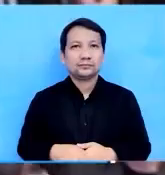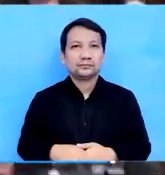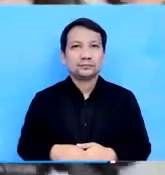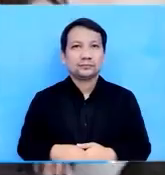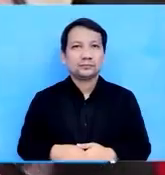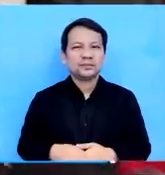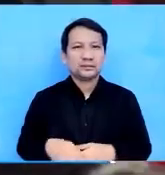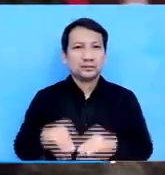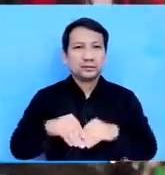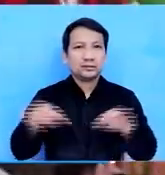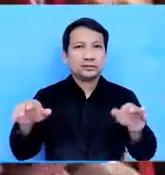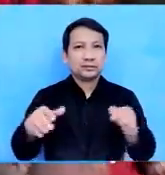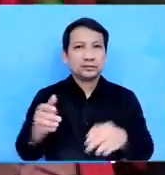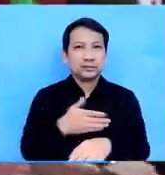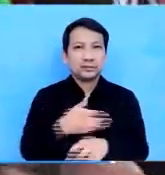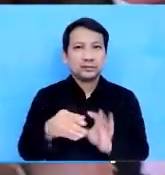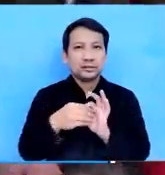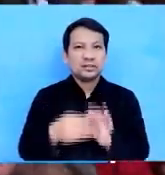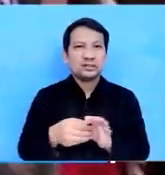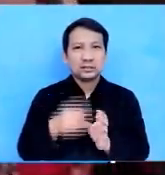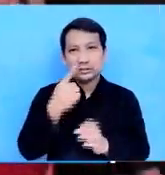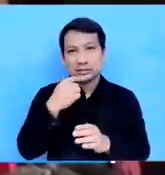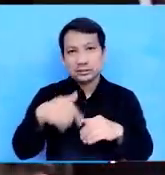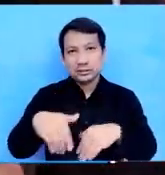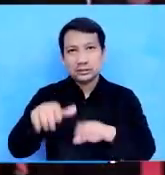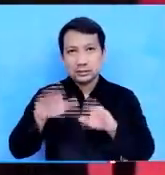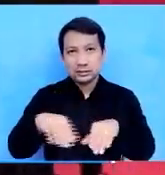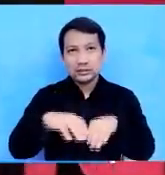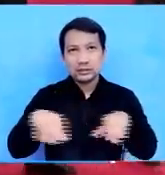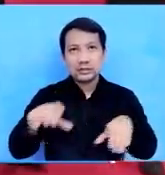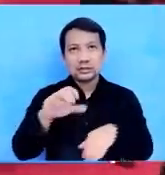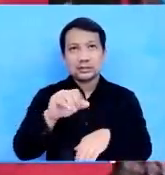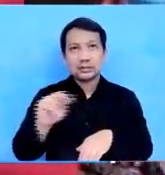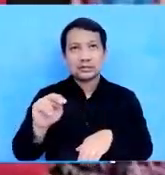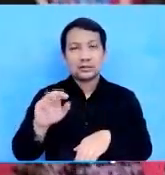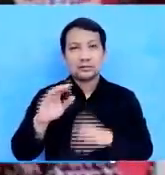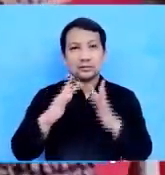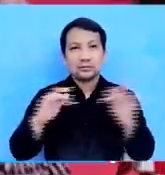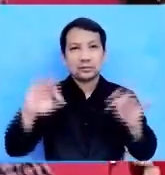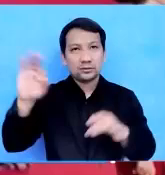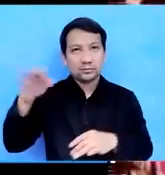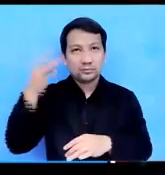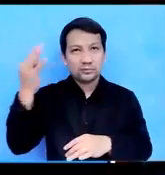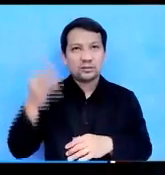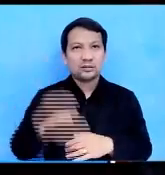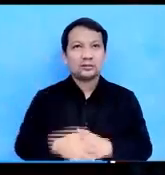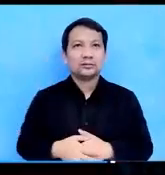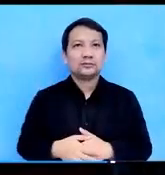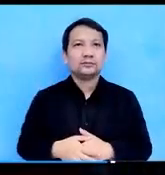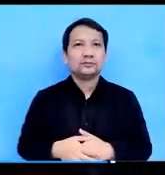Pinatugtog naman ang mga awitin ni Tina sa red carpet ng Cannes Film Festival sa France.